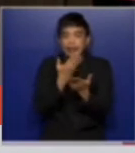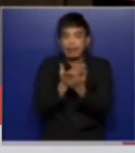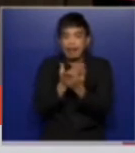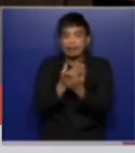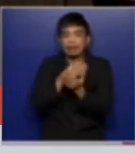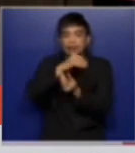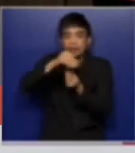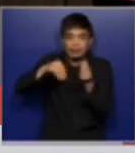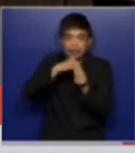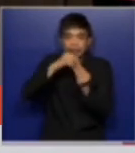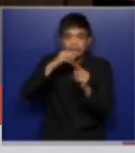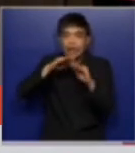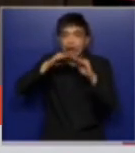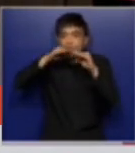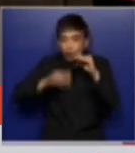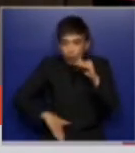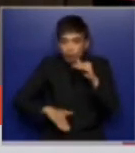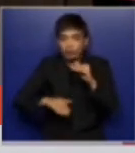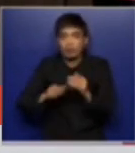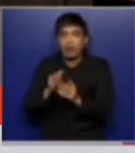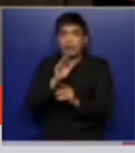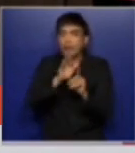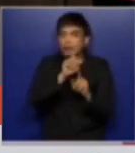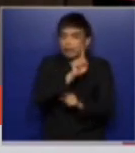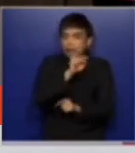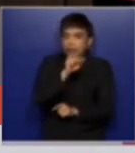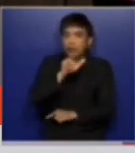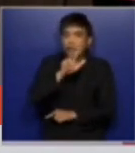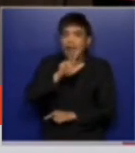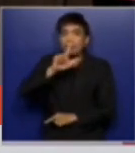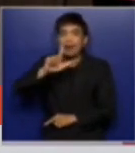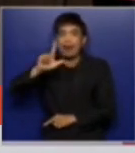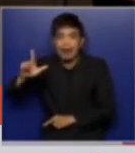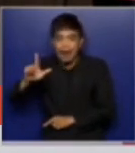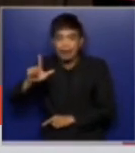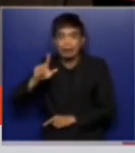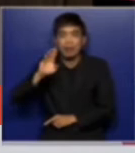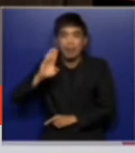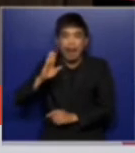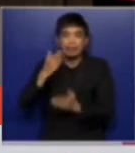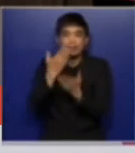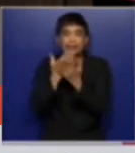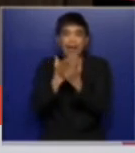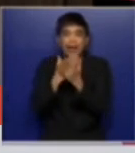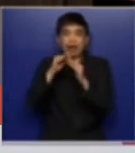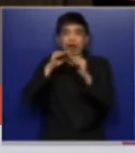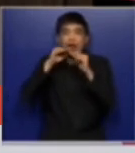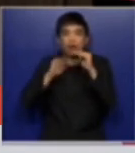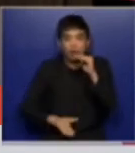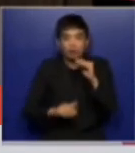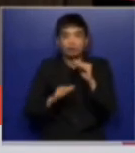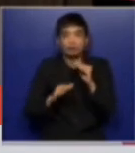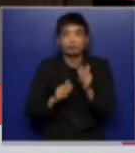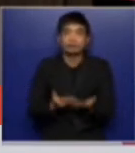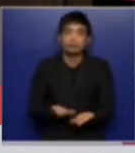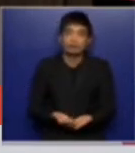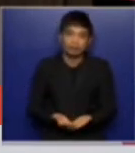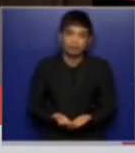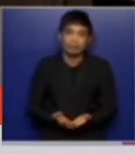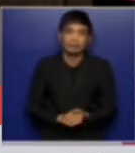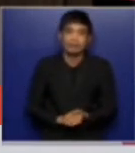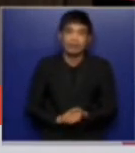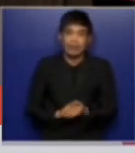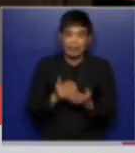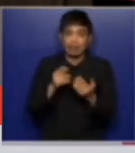สูงถึง 1.3 ล้านล้านนั่นคือรายได้ที่หดหายไปกับท่านประธานส่วนที่2ภาคการส่ง